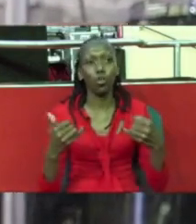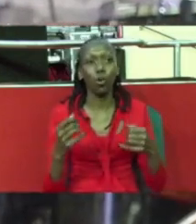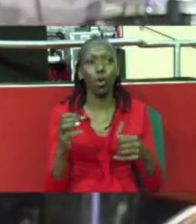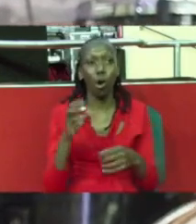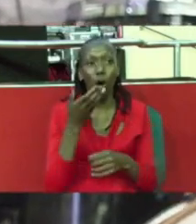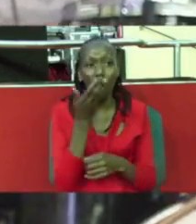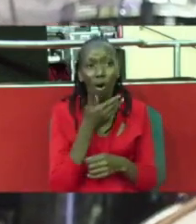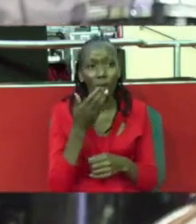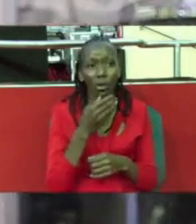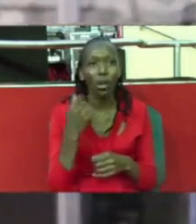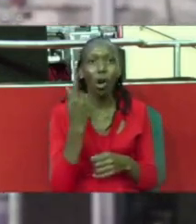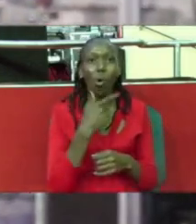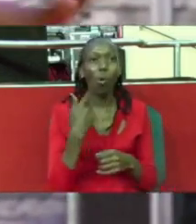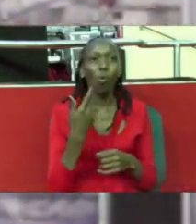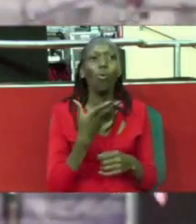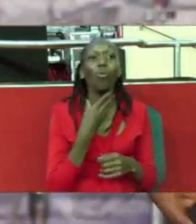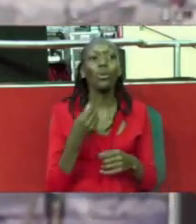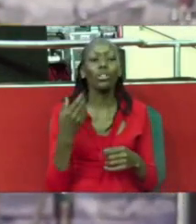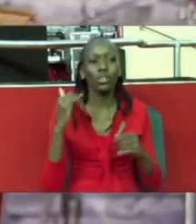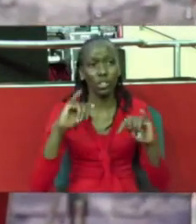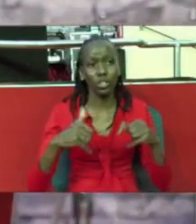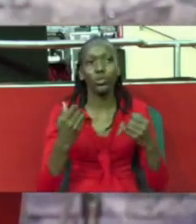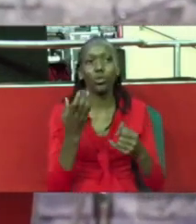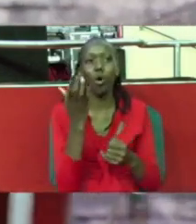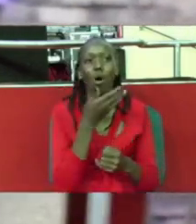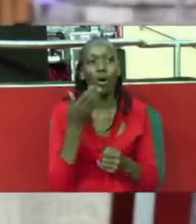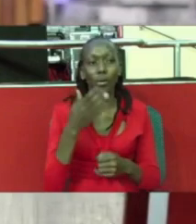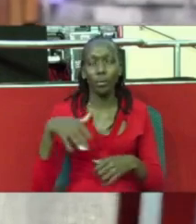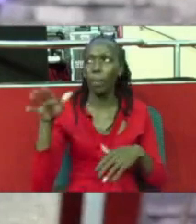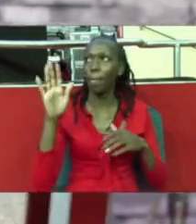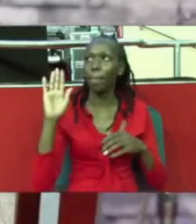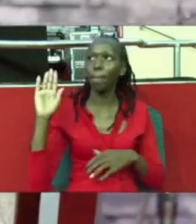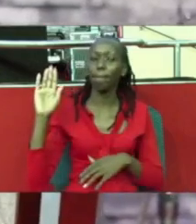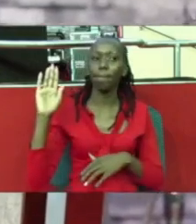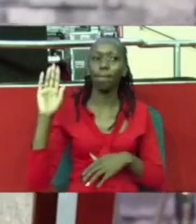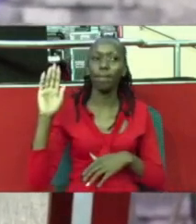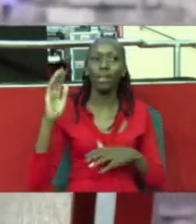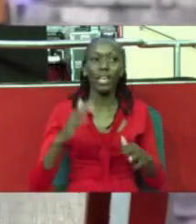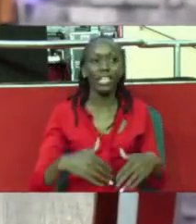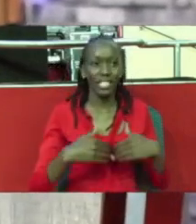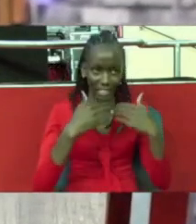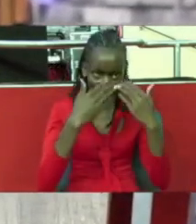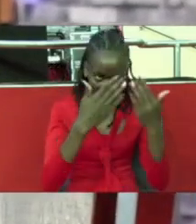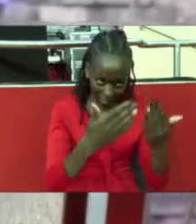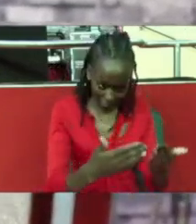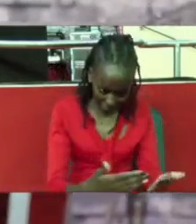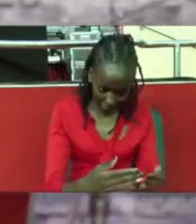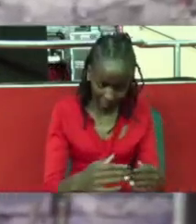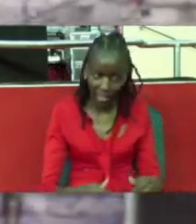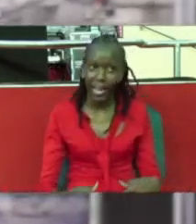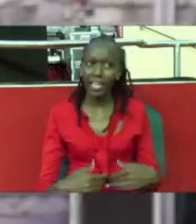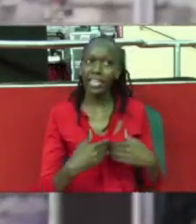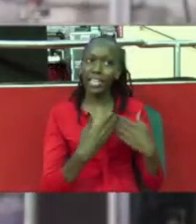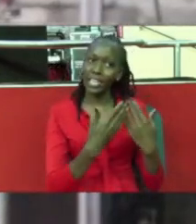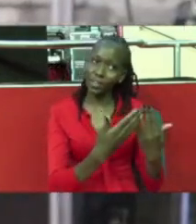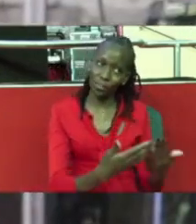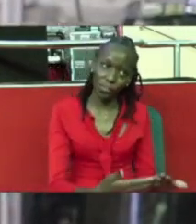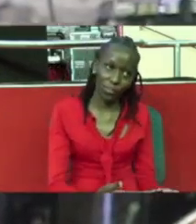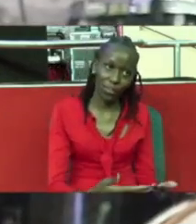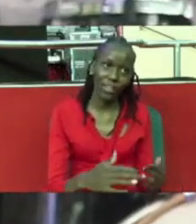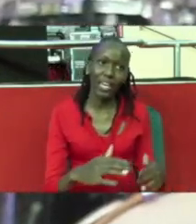mafuta mapya, I desire new oil, ni wangapi wanatamani mafuta mapya, ni basi achilia,